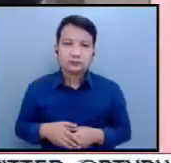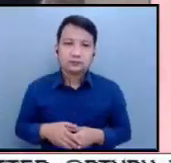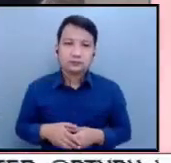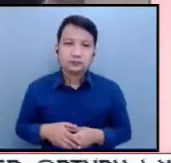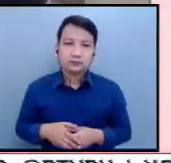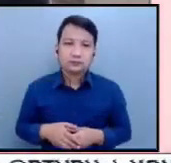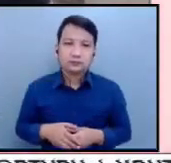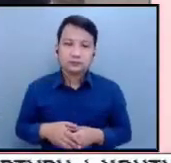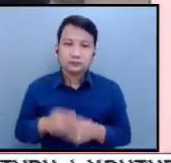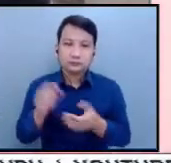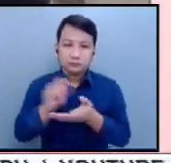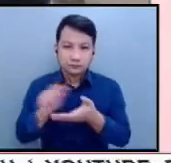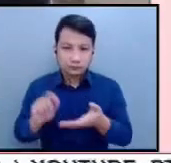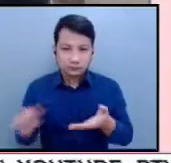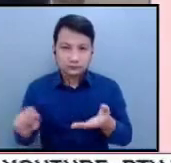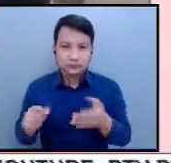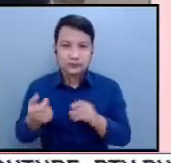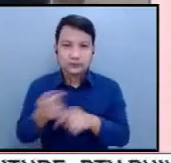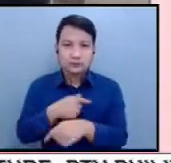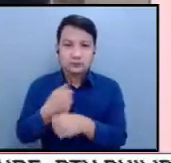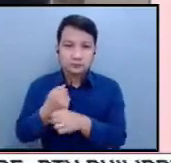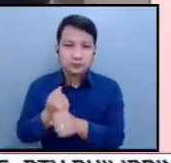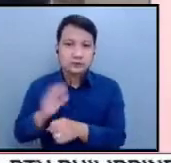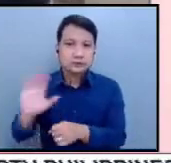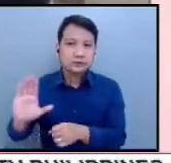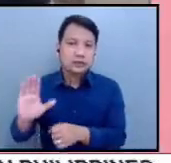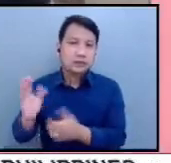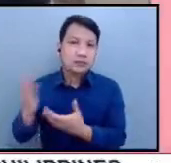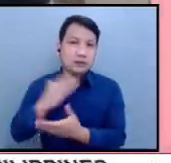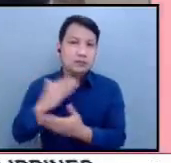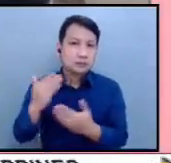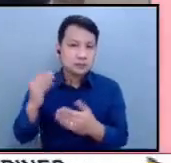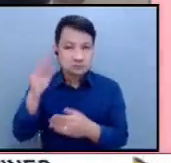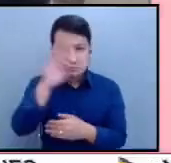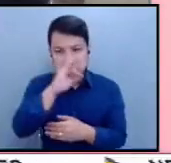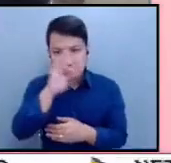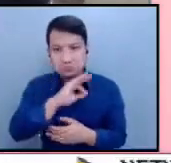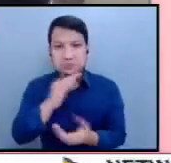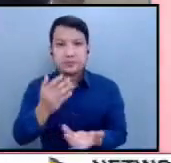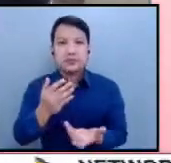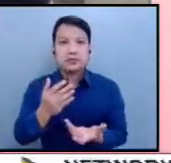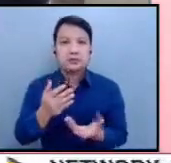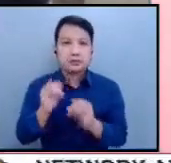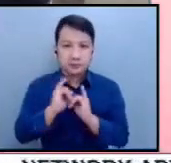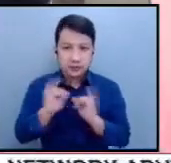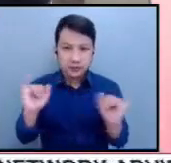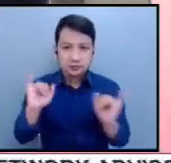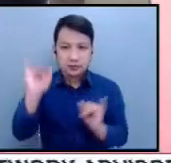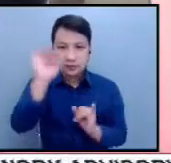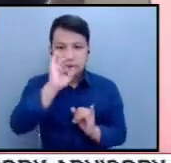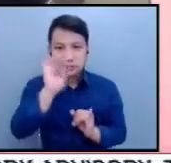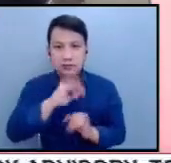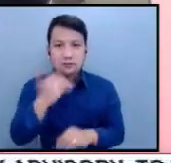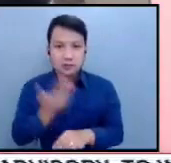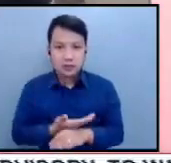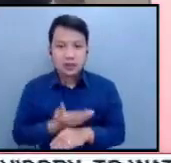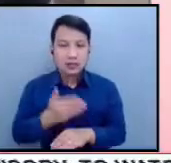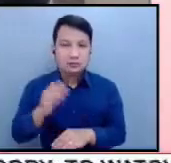akdang pampanitikan na gawa ng ating mga kababayan, mga kapwa Pilipino, mga anak ng bayan ng